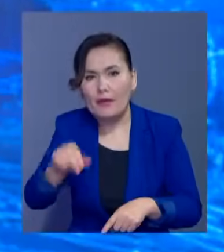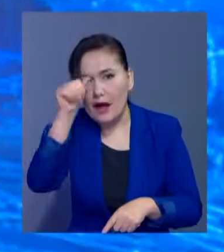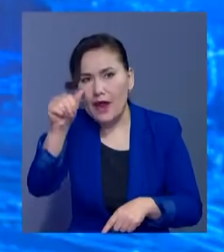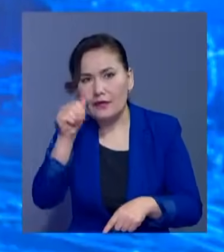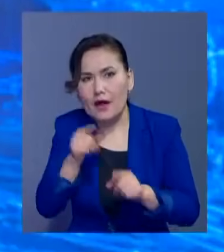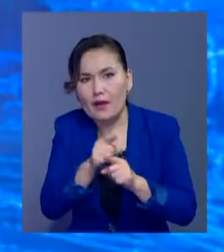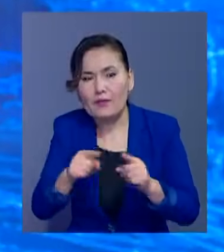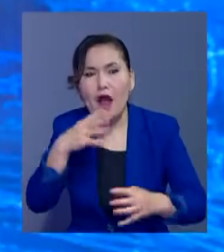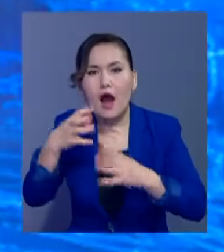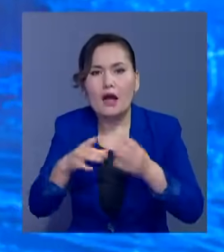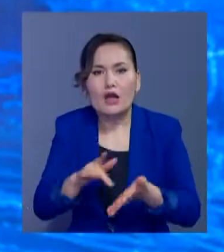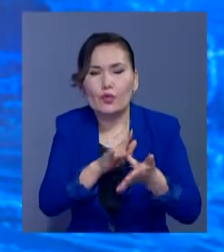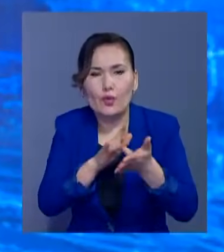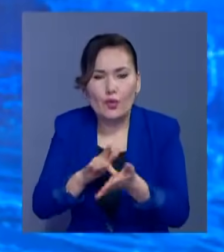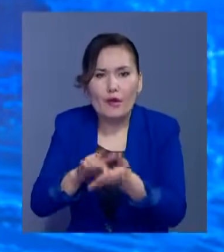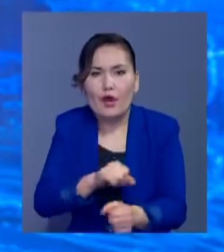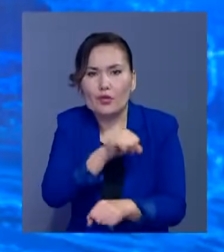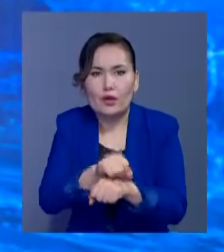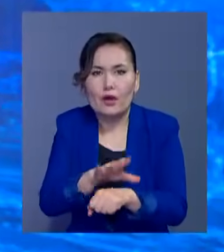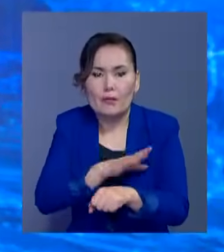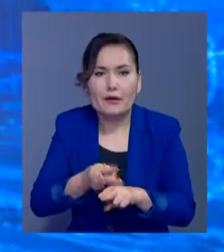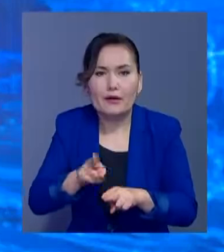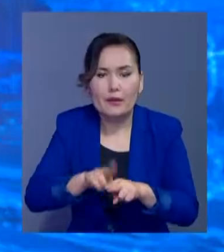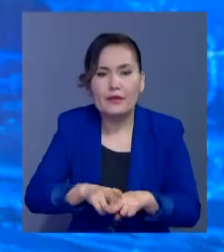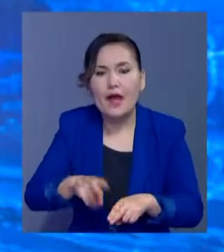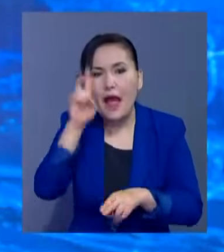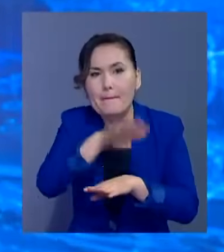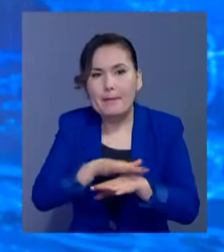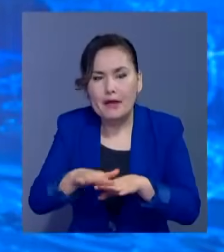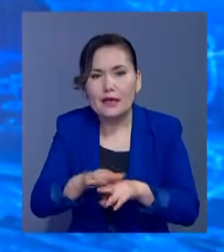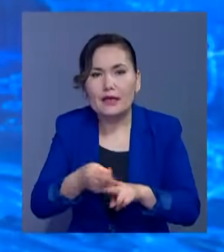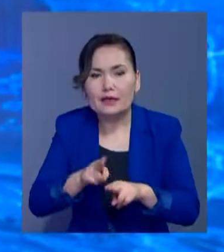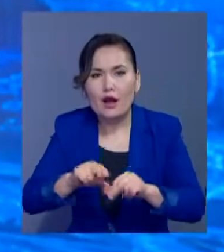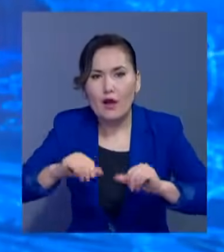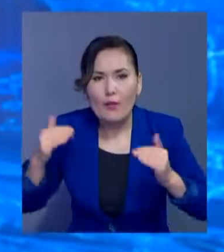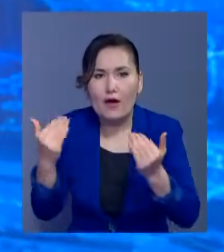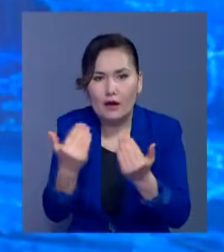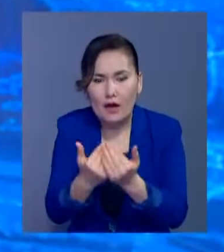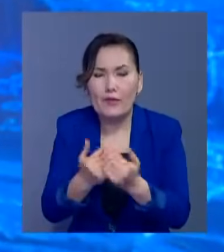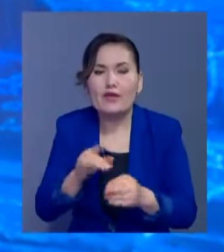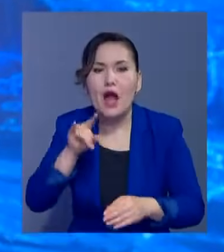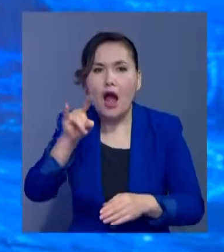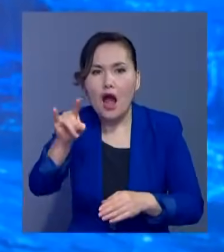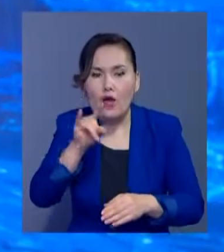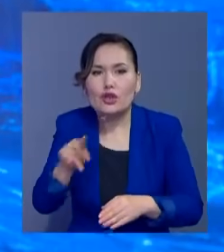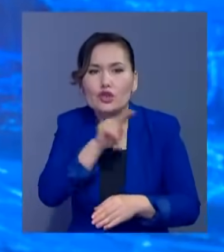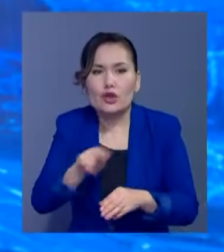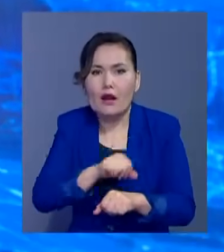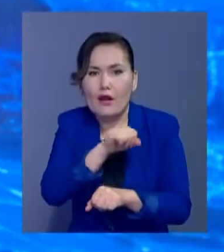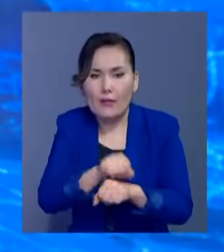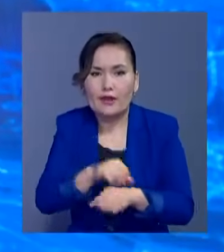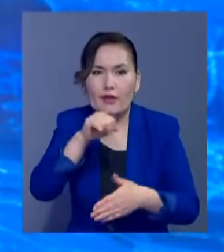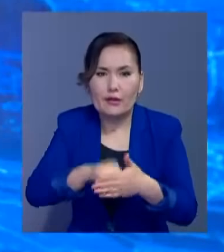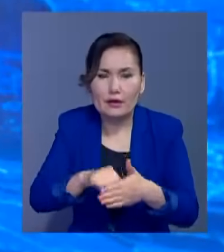айында халықаралық туризм тіптен тоқтап қалған. Оған бірқатар мемлекеттердегі карантиндік жағдай, әуе сапарларын қысқартуы